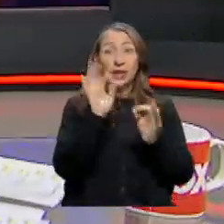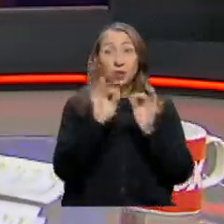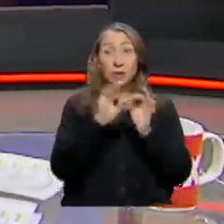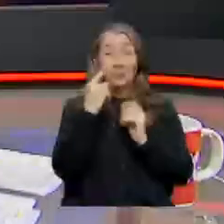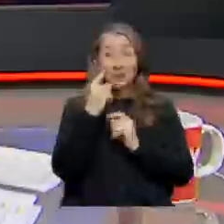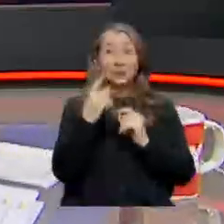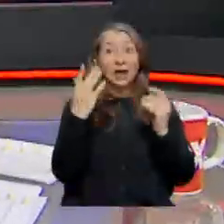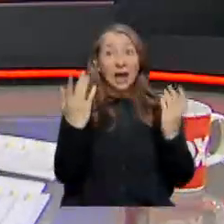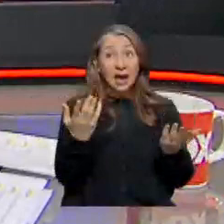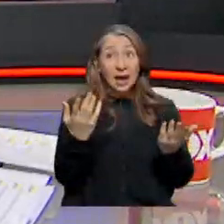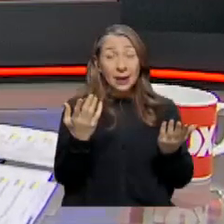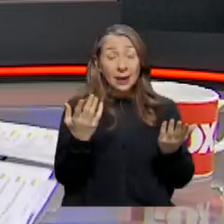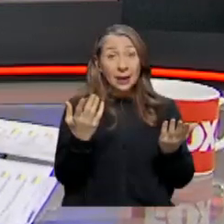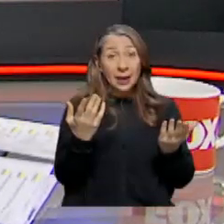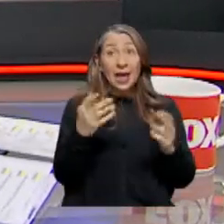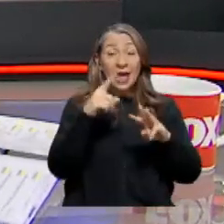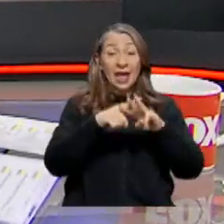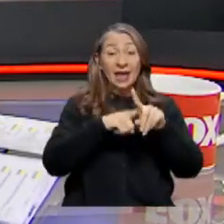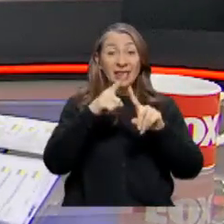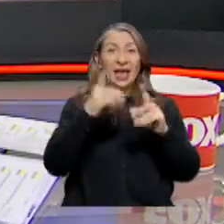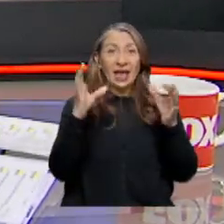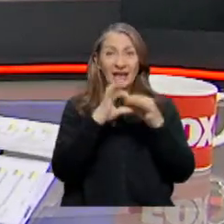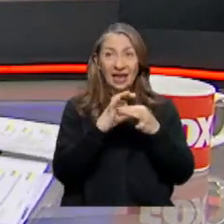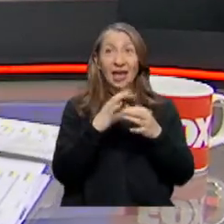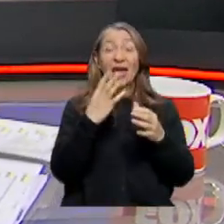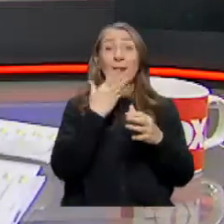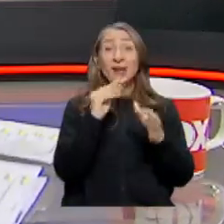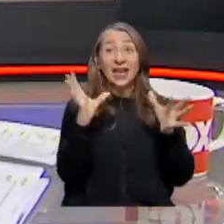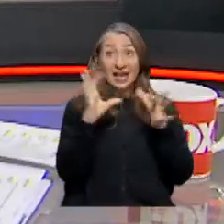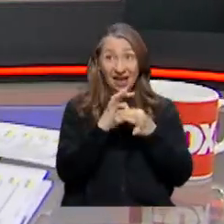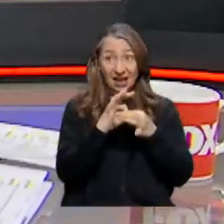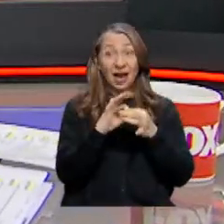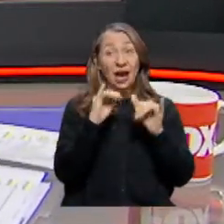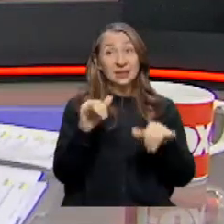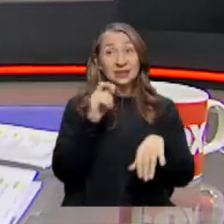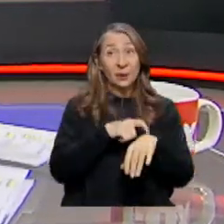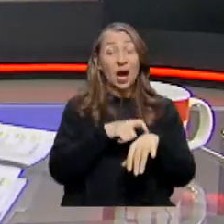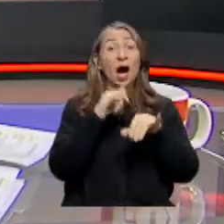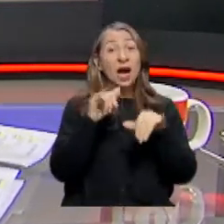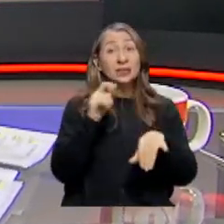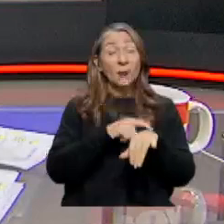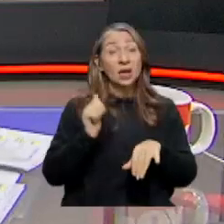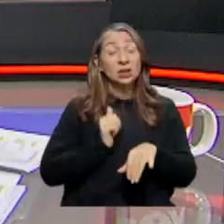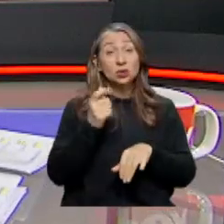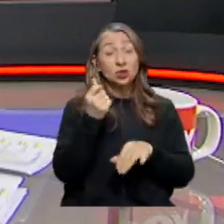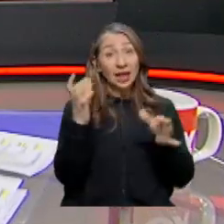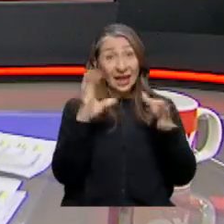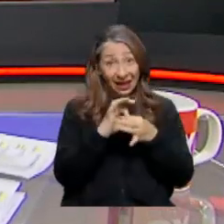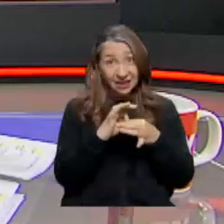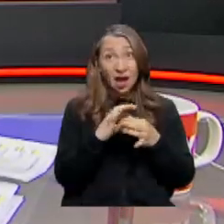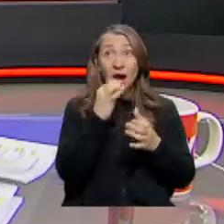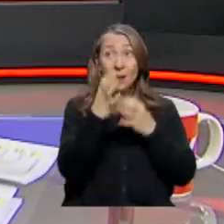döneceğiz. Efendim EYT ile ilgili emeklileri ilgilendiren aynı zamanda asgari ücretli